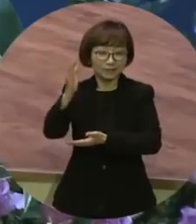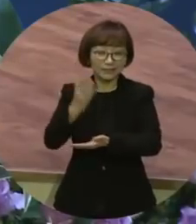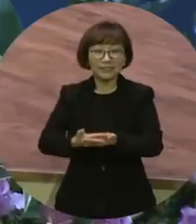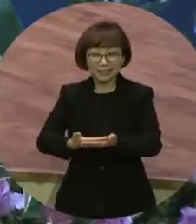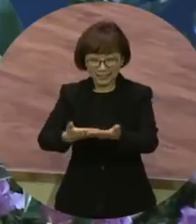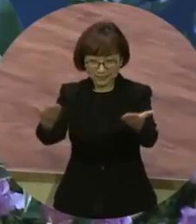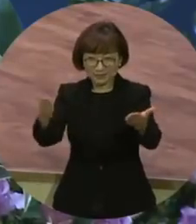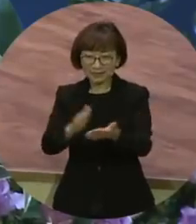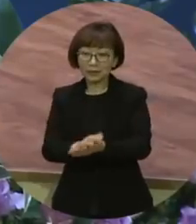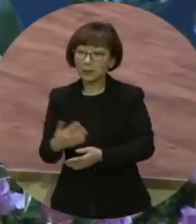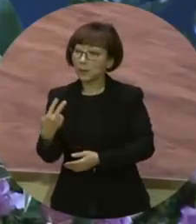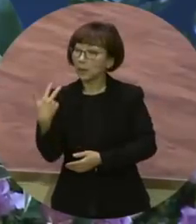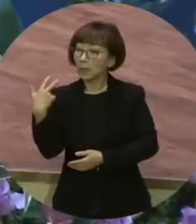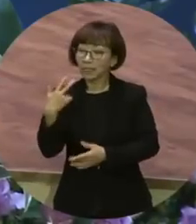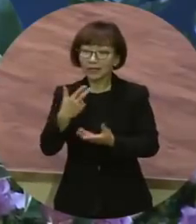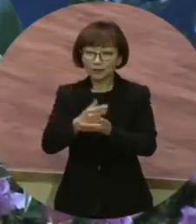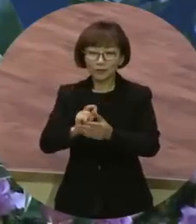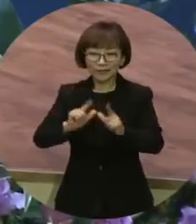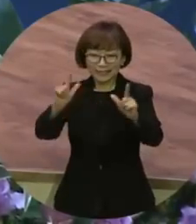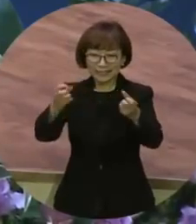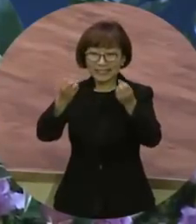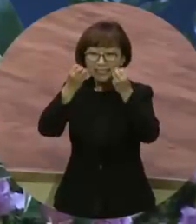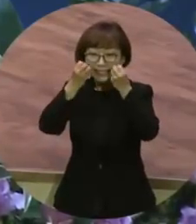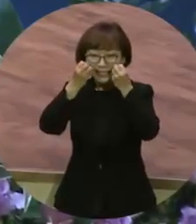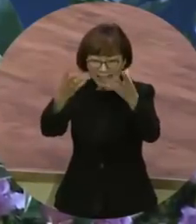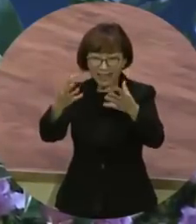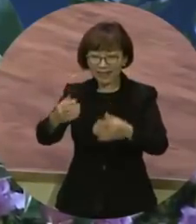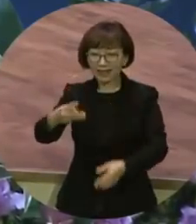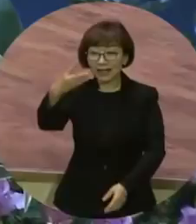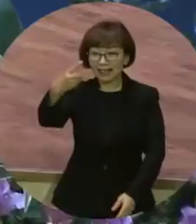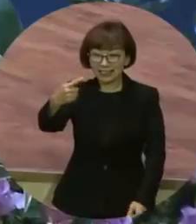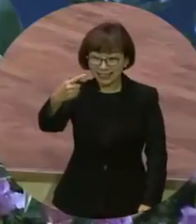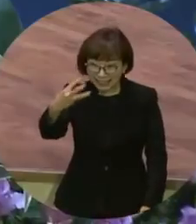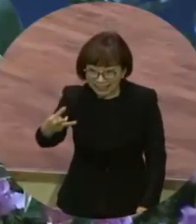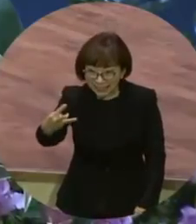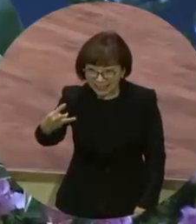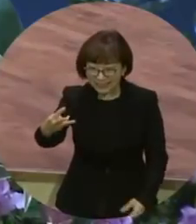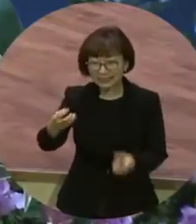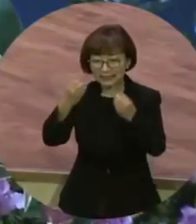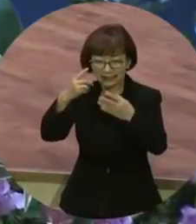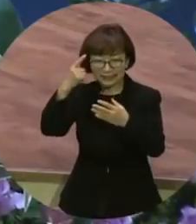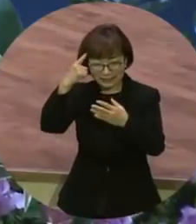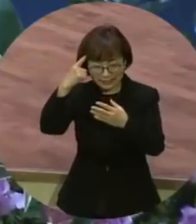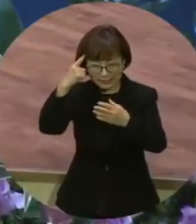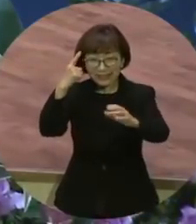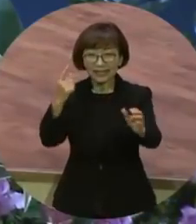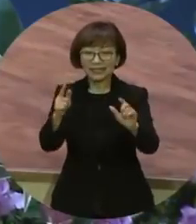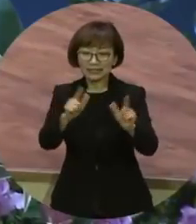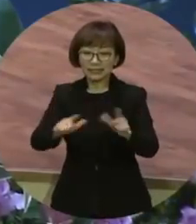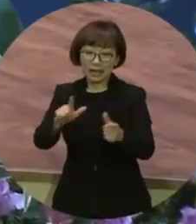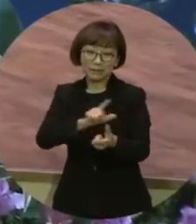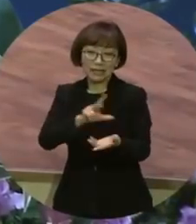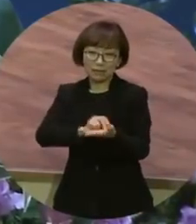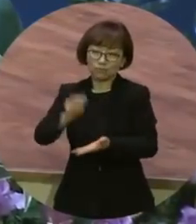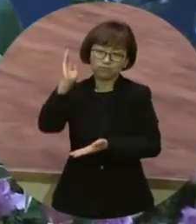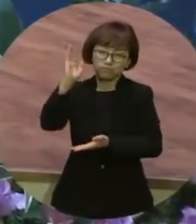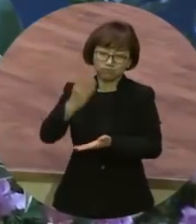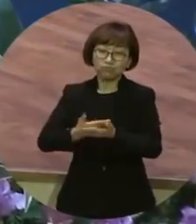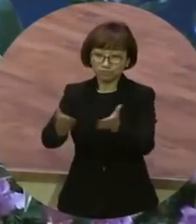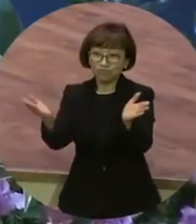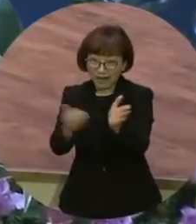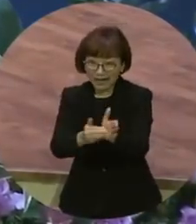강단 말씀을 붙잡고 살아오고 있습니다. 사실은 이번 주가 아니라 올해 원단, 본부 원단의 말씀이 선포되었기